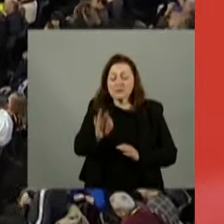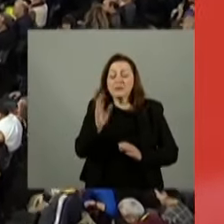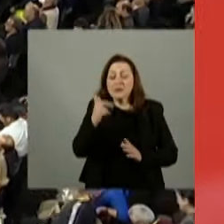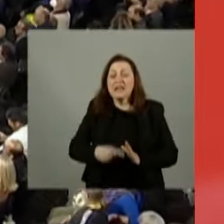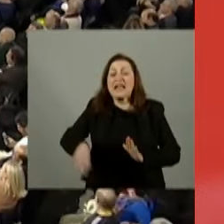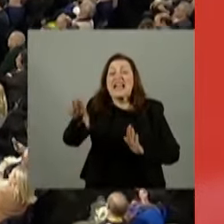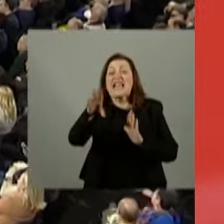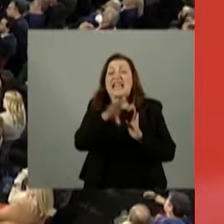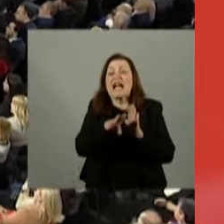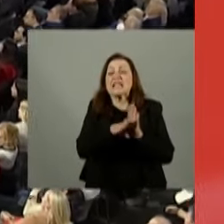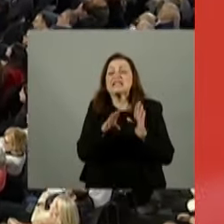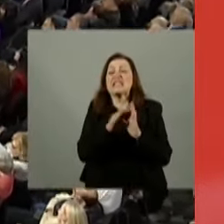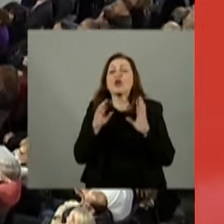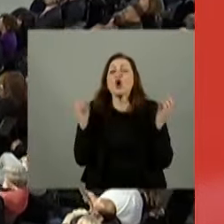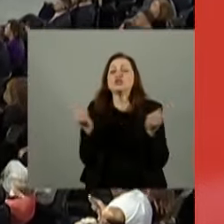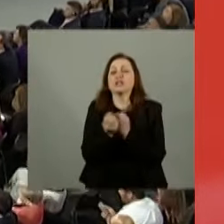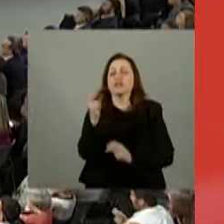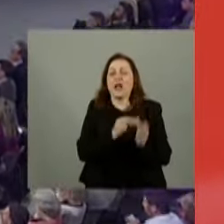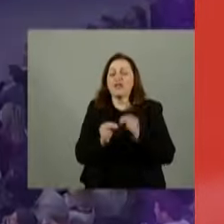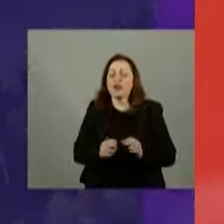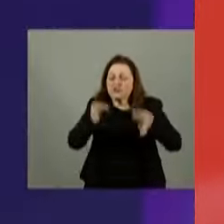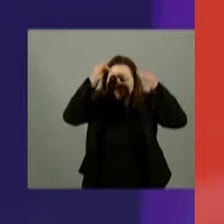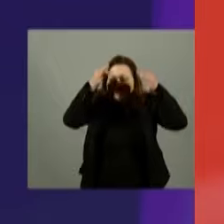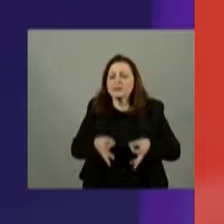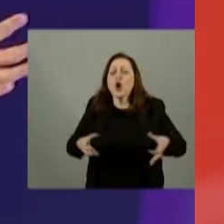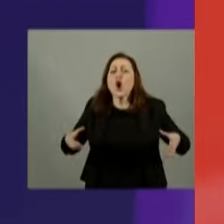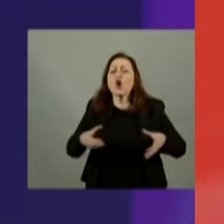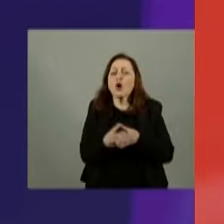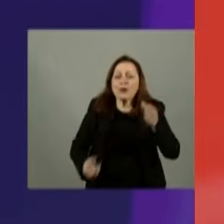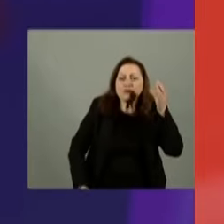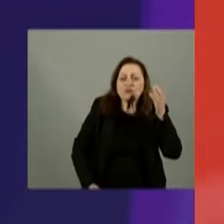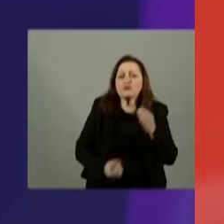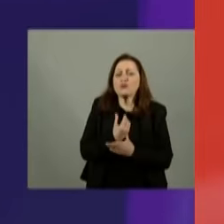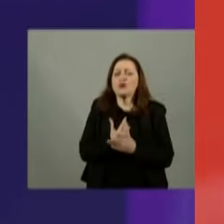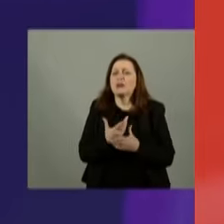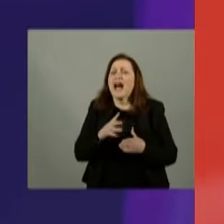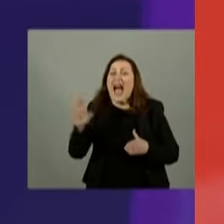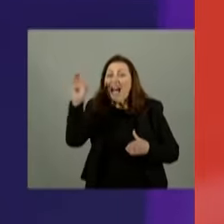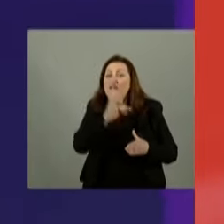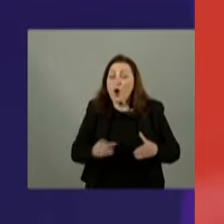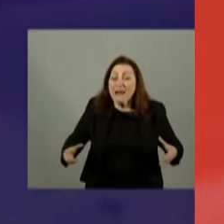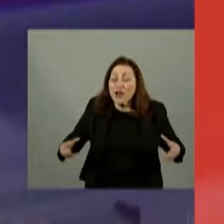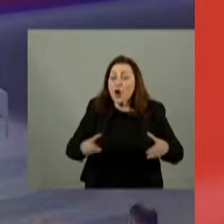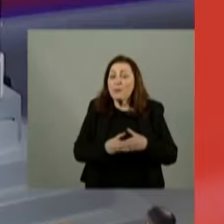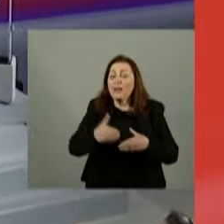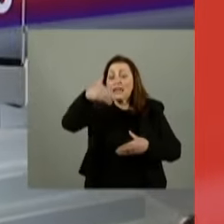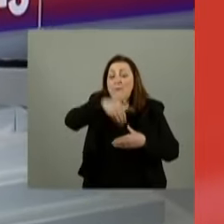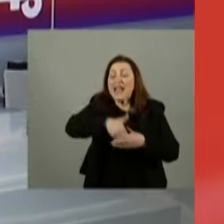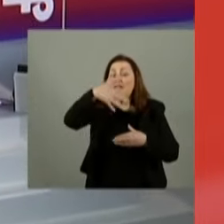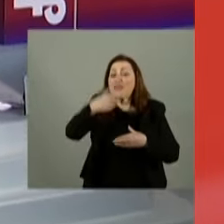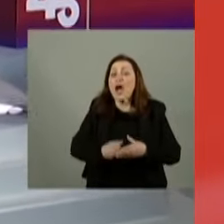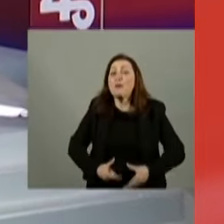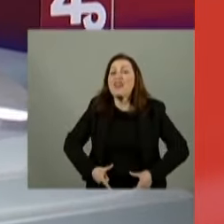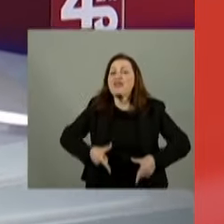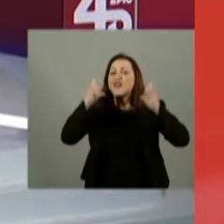καλύτερη εμφάνισή του μέχρι τώρα. Και ήταν και εντυπωσιακή γενικά. Αυτό τώρα δεν σας το λέω μόνο ως προσωπική εκτίμηση. Σας το λέω γιατί το έχουμε